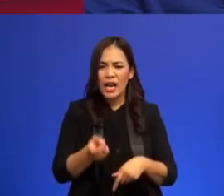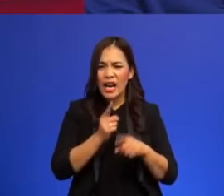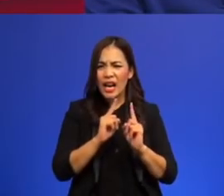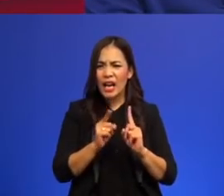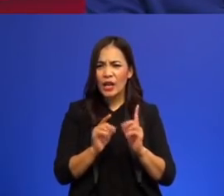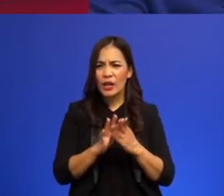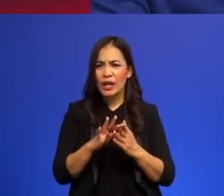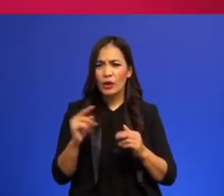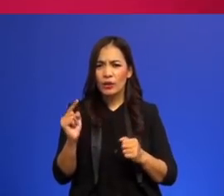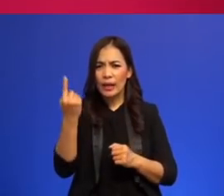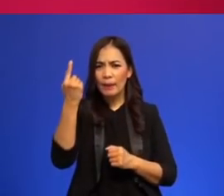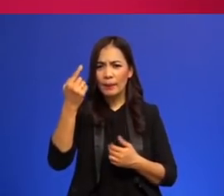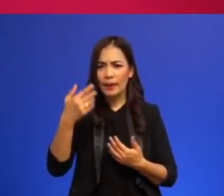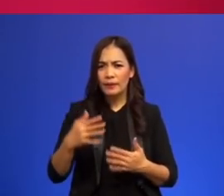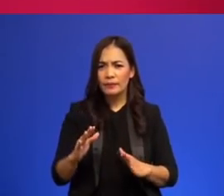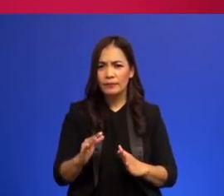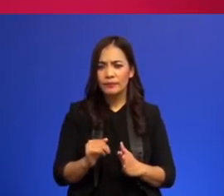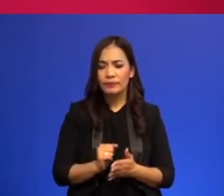Kausalitas utamanya